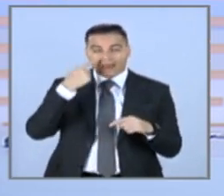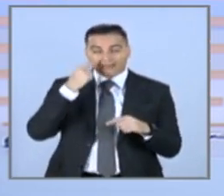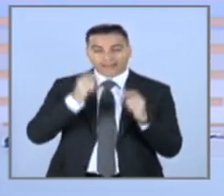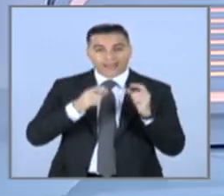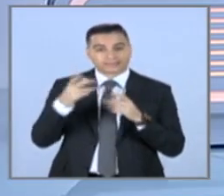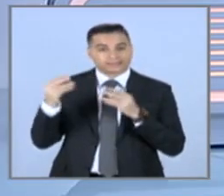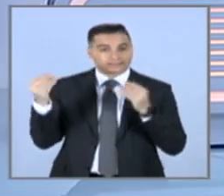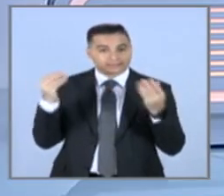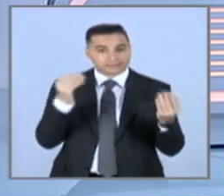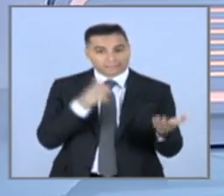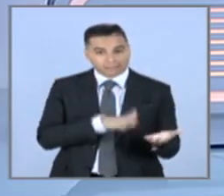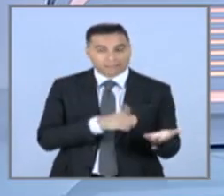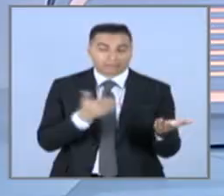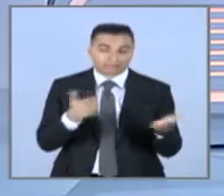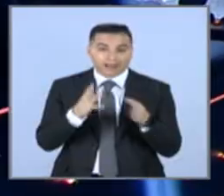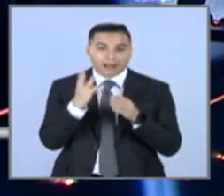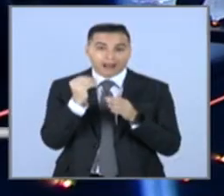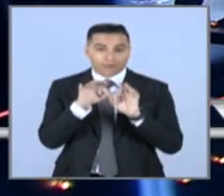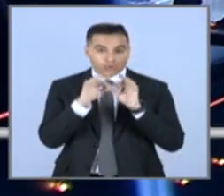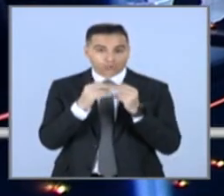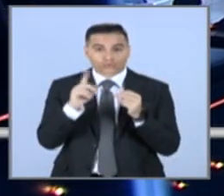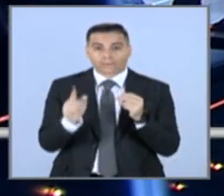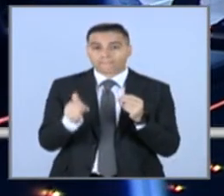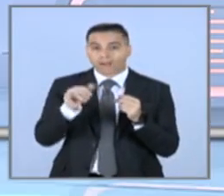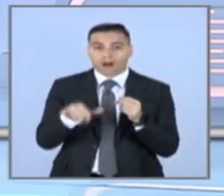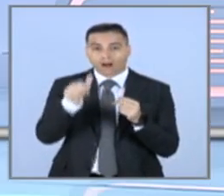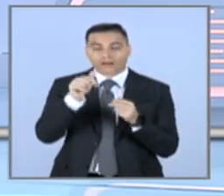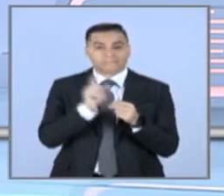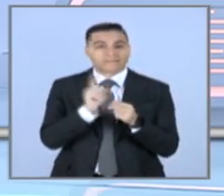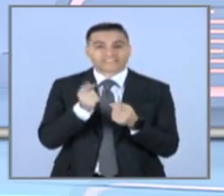40 عيلة برايا، مفيش نقط لعيلة السحيتي.